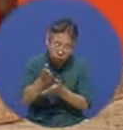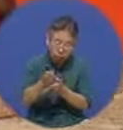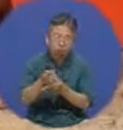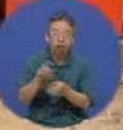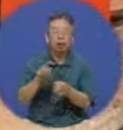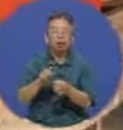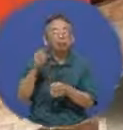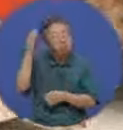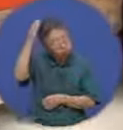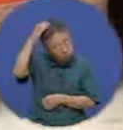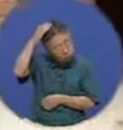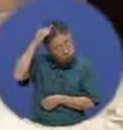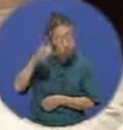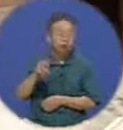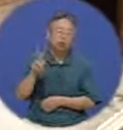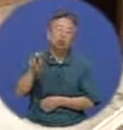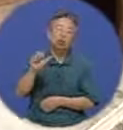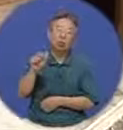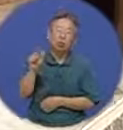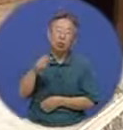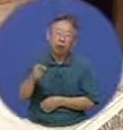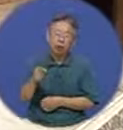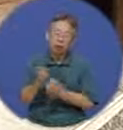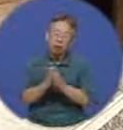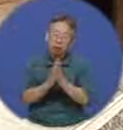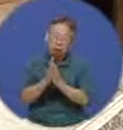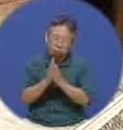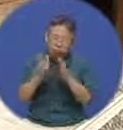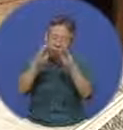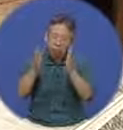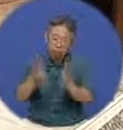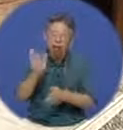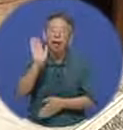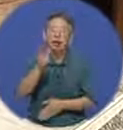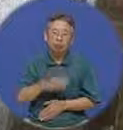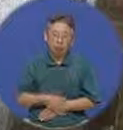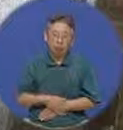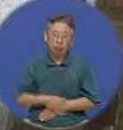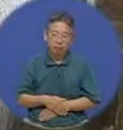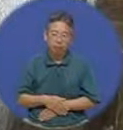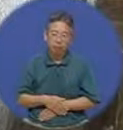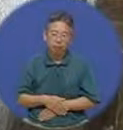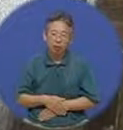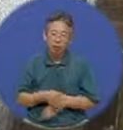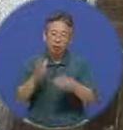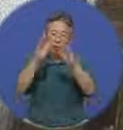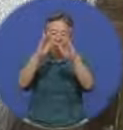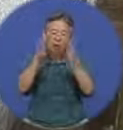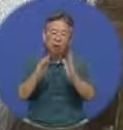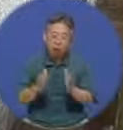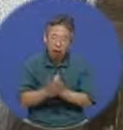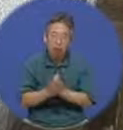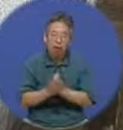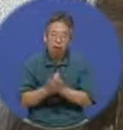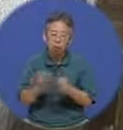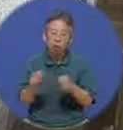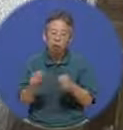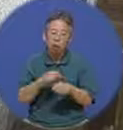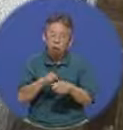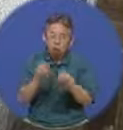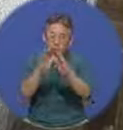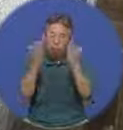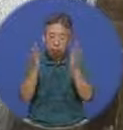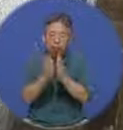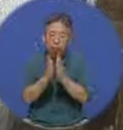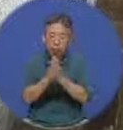ります。川口さんが参加した布堕落山寺千手観音特別拝観とマンダラウォークのスタートがこちら